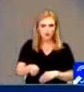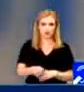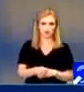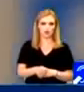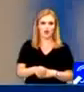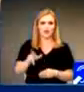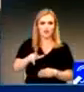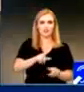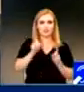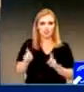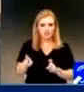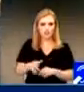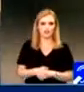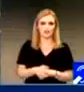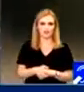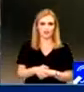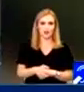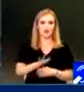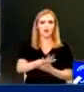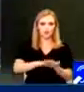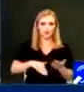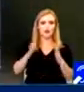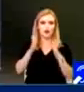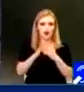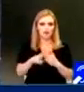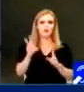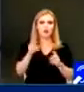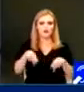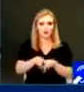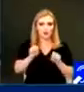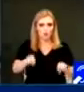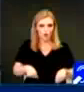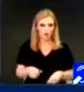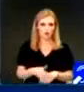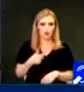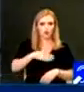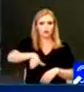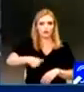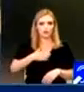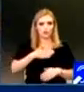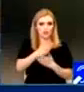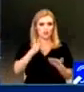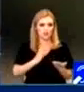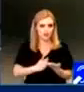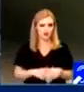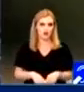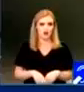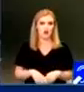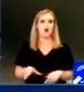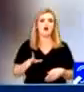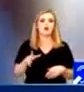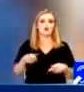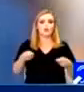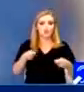la dugheana lui și să cerșești o felie din aceeași pâine furată? Dragi concetățeni, pentru ca guvernarea să se socoată